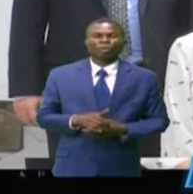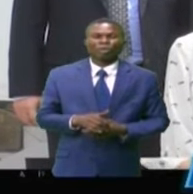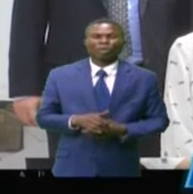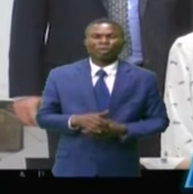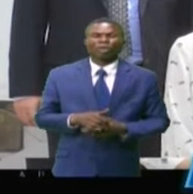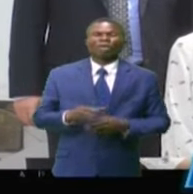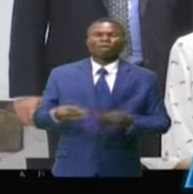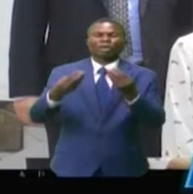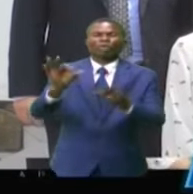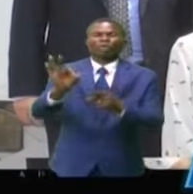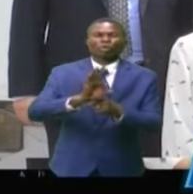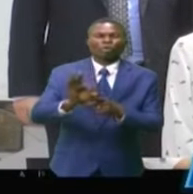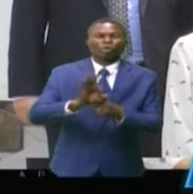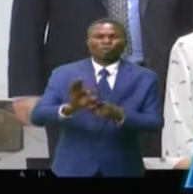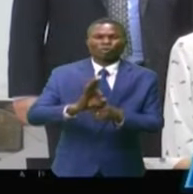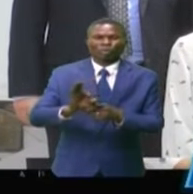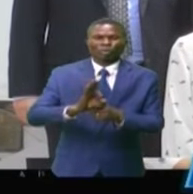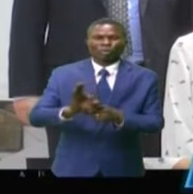former plus